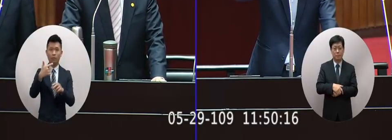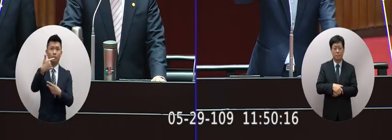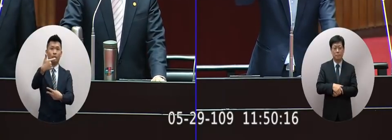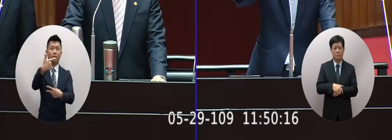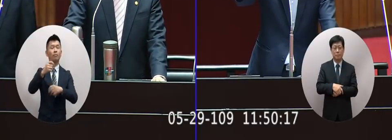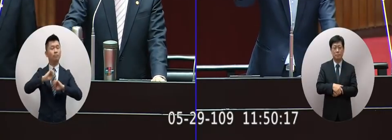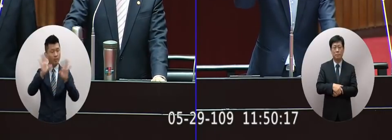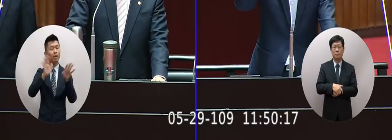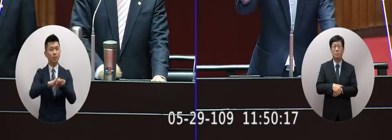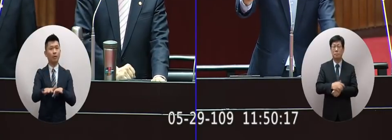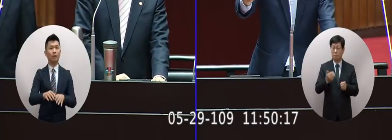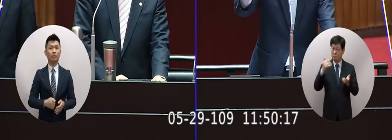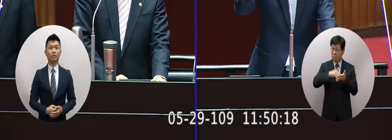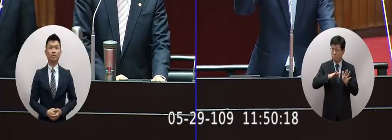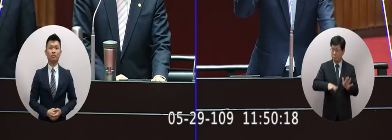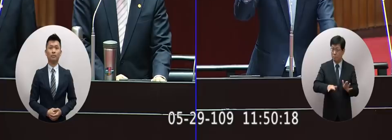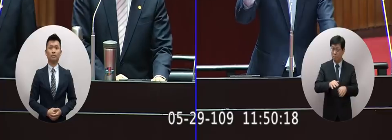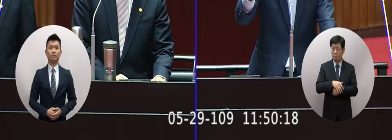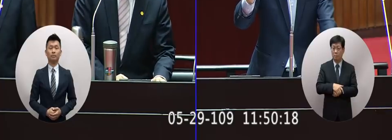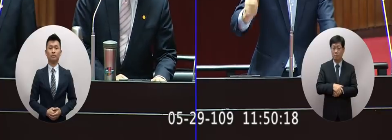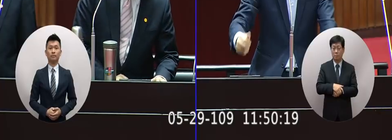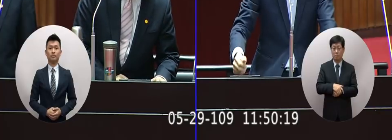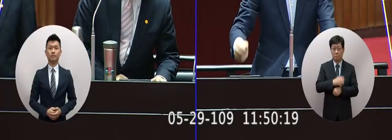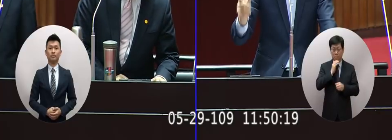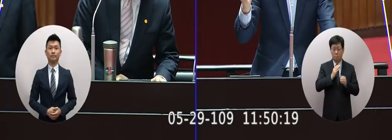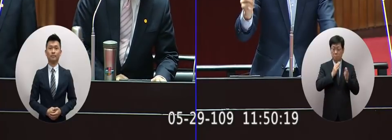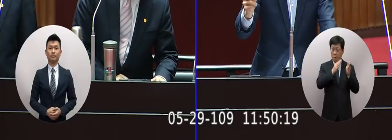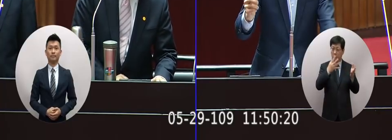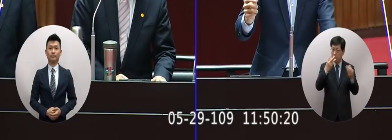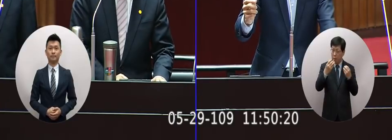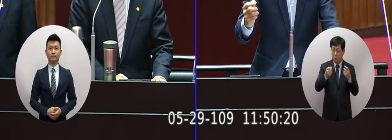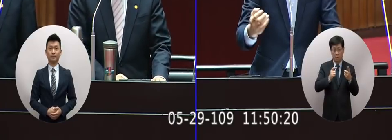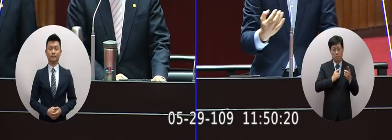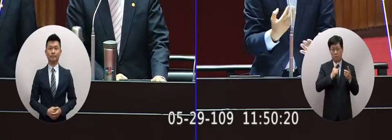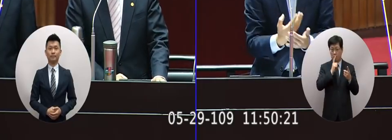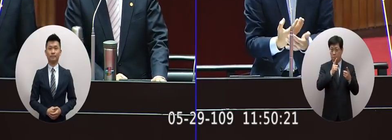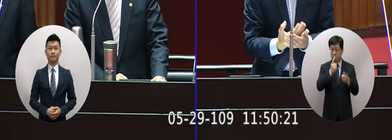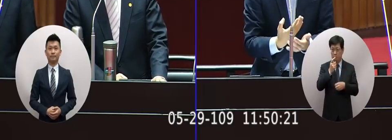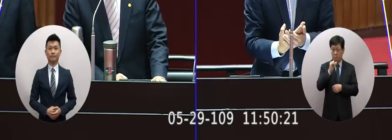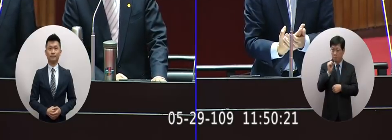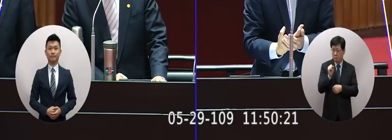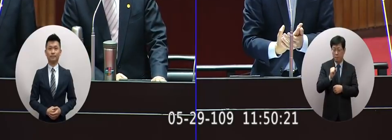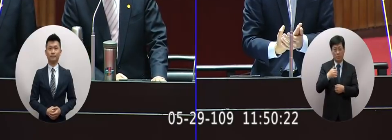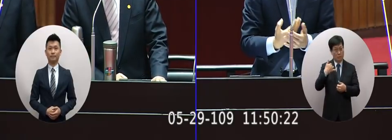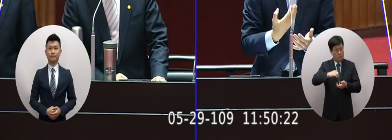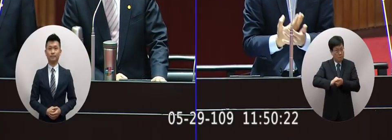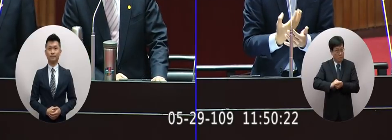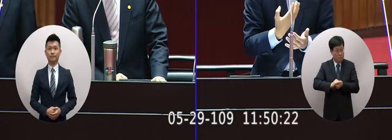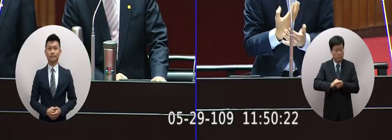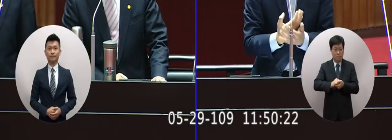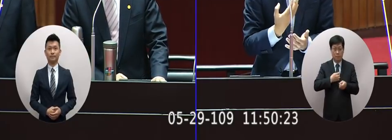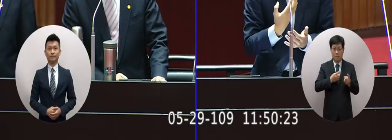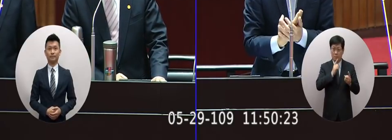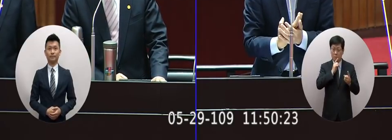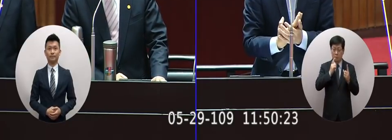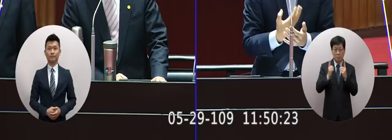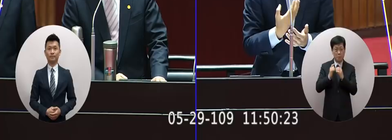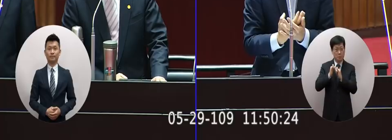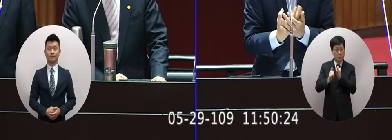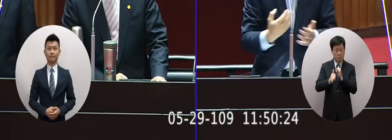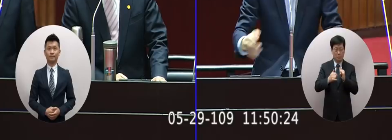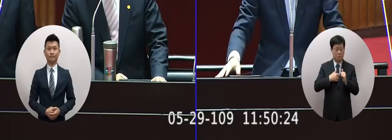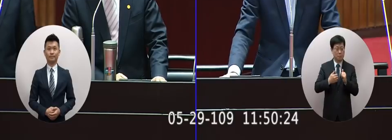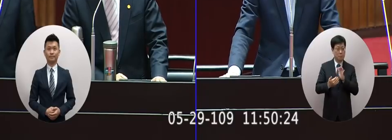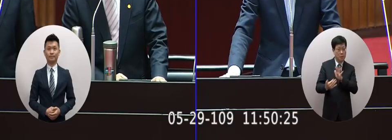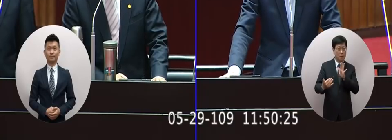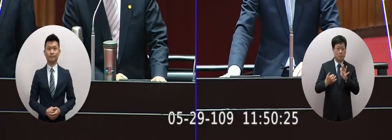宣布， 所以到现在方向没有，不愿意讲，还没有定案，不愿意面对民众，不